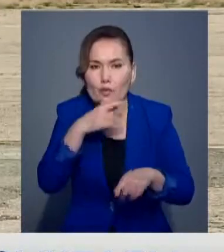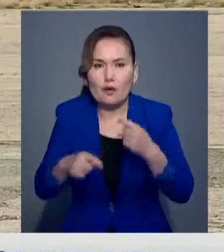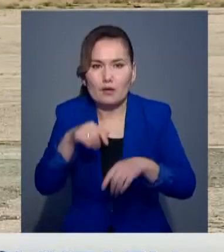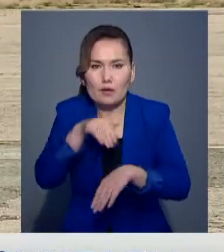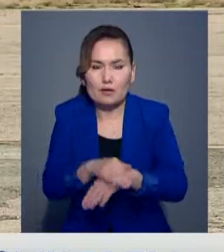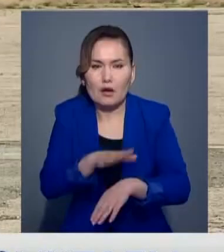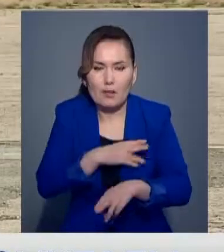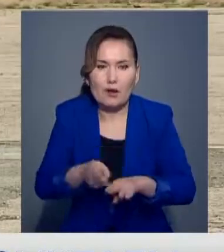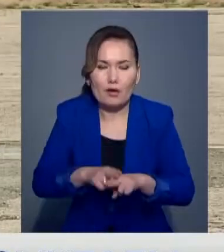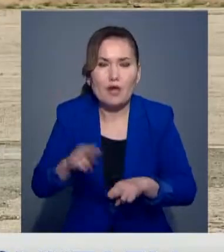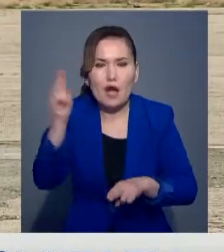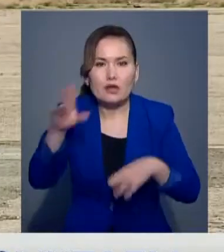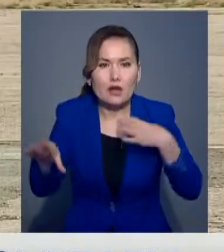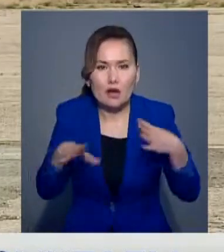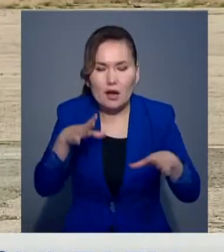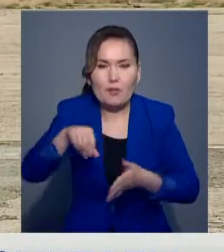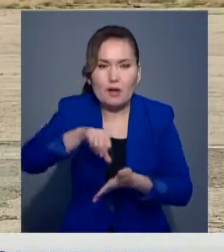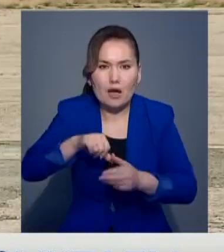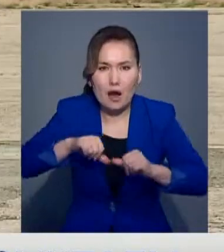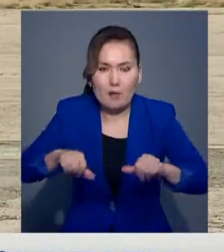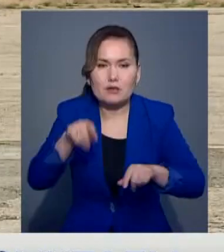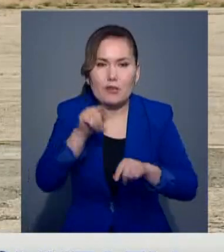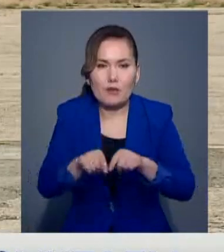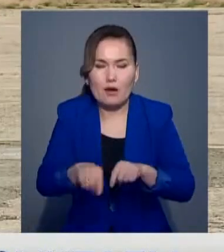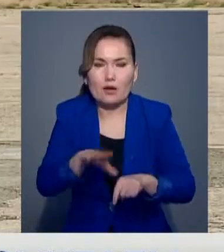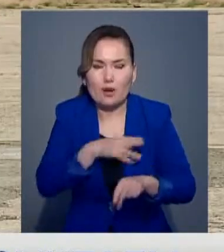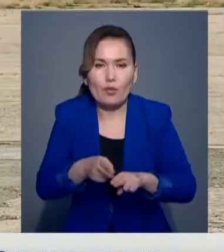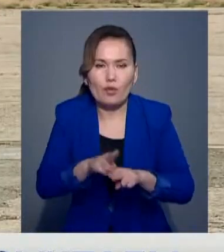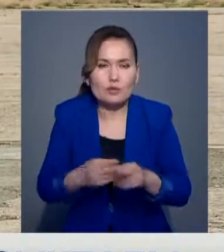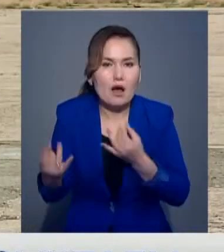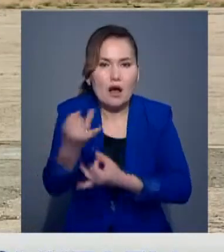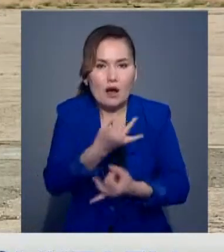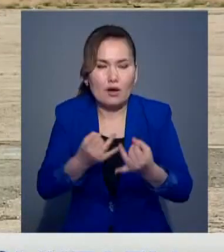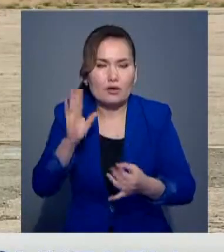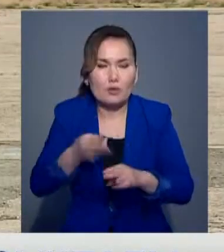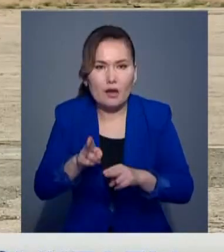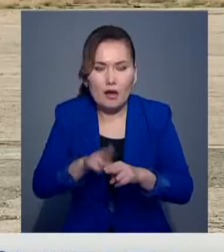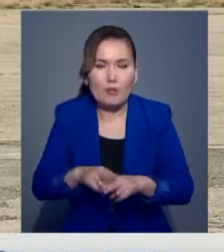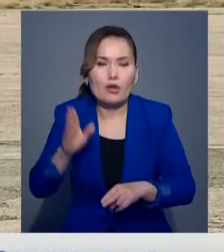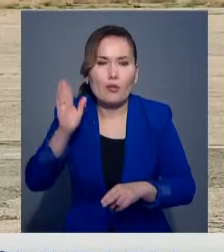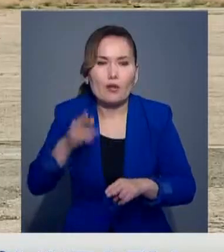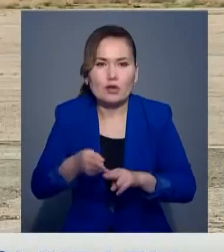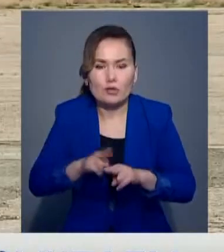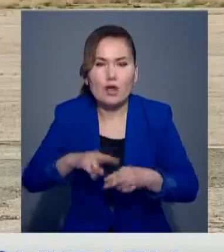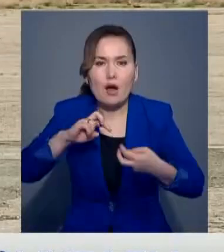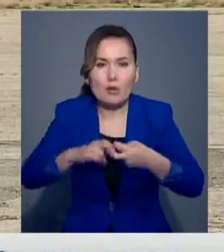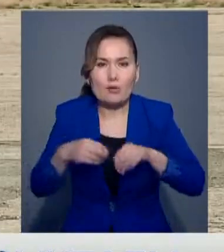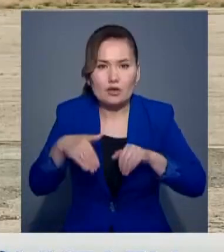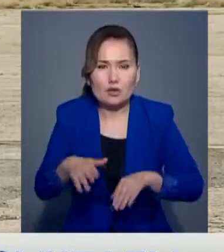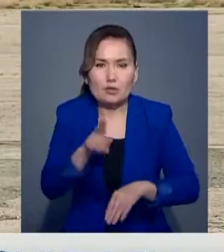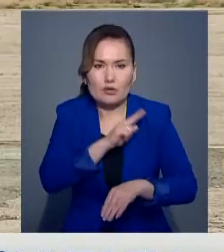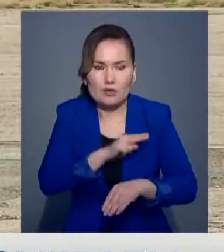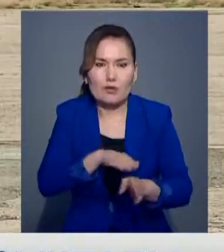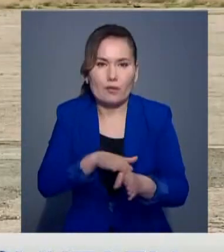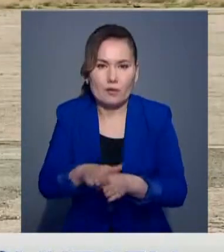Бұл кемшіліктерді дайындық шарасына қатысқан қызметтердің бірлескен жиында талқыланбақ. Оны жою жолдары белгіленетін болады.